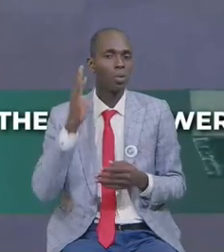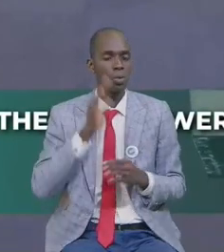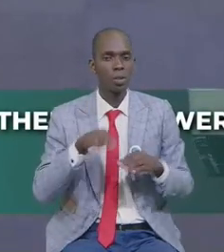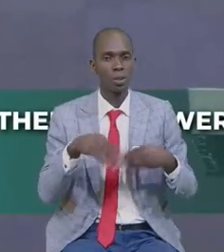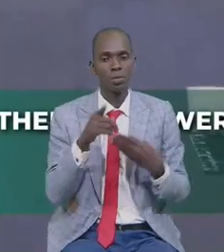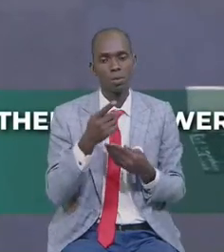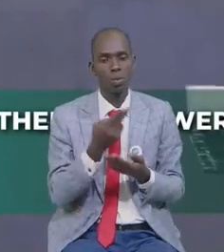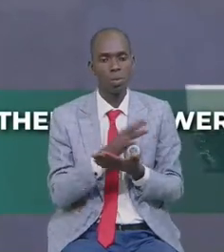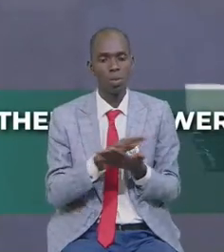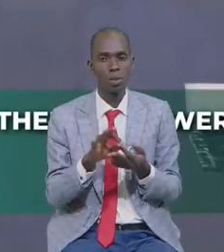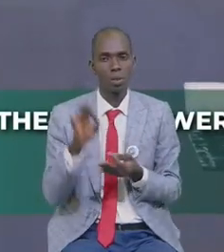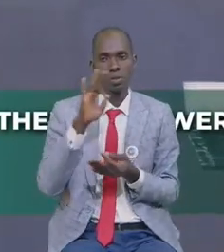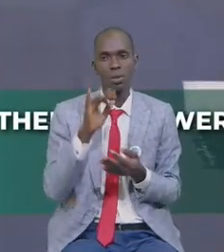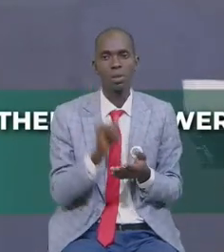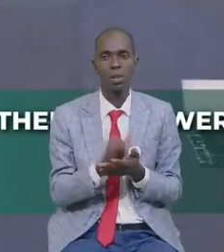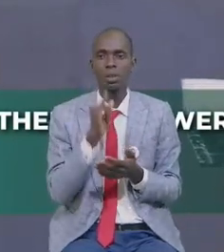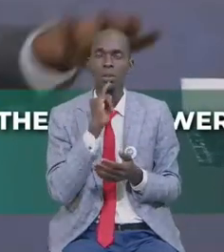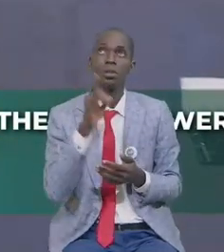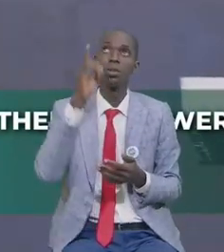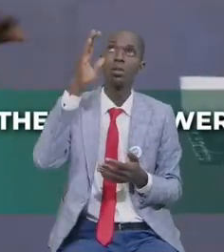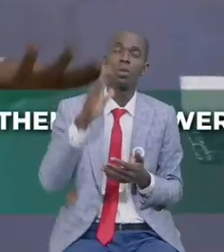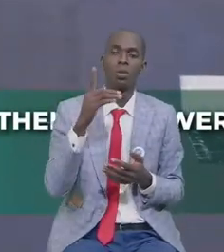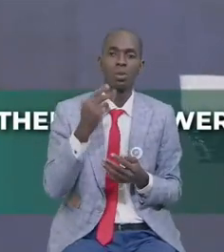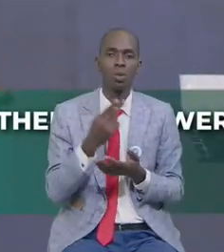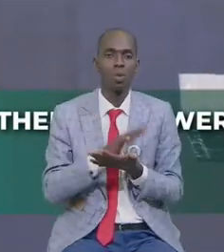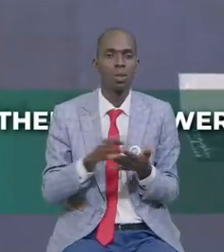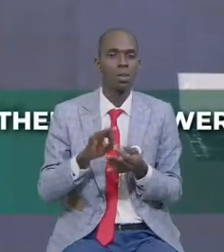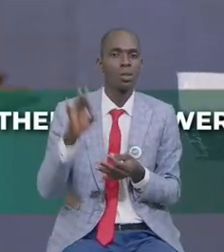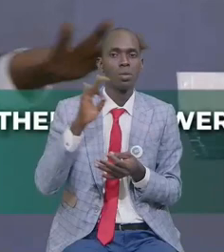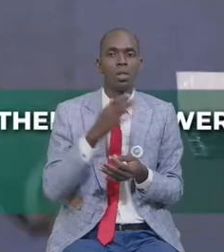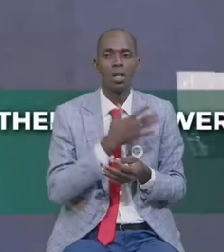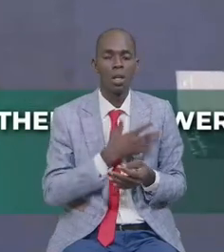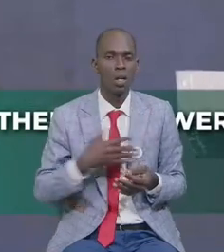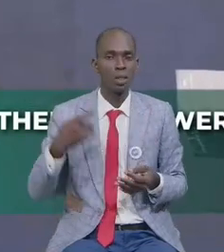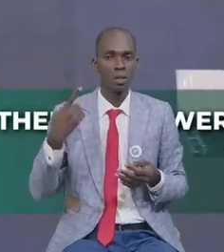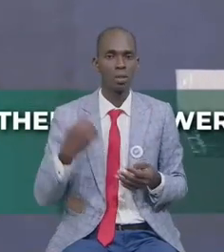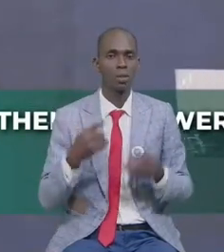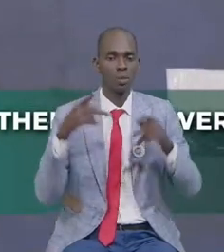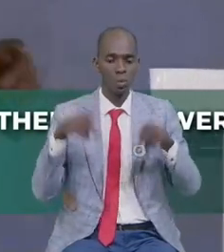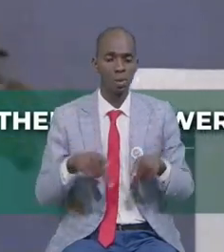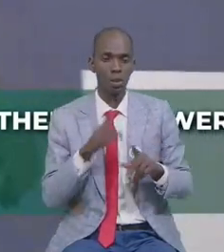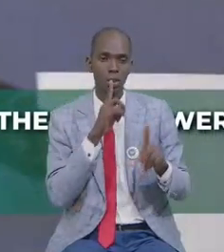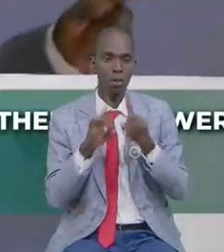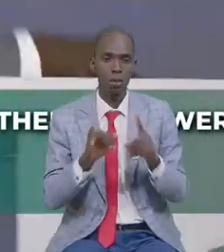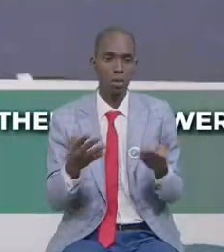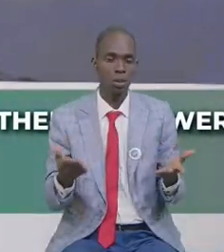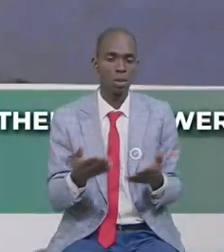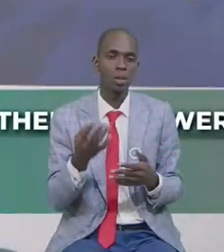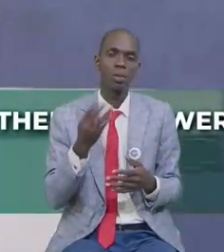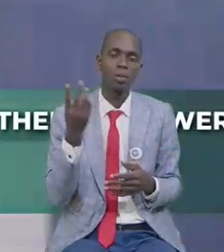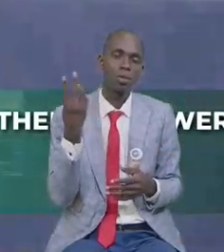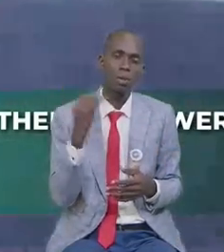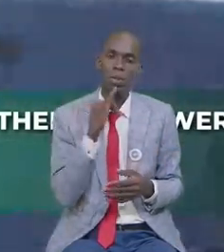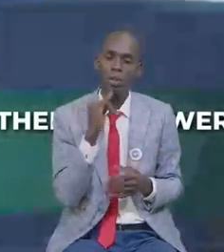Saint-Esprit, c'est-à-dire Dieu le Saint-Esprit, et la personne qui parle, Jésus-Christ.